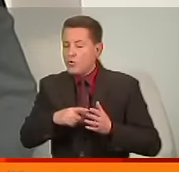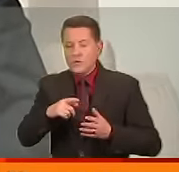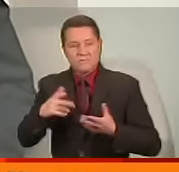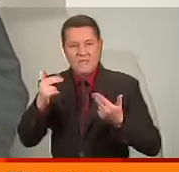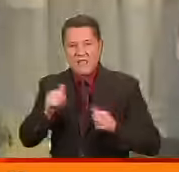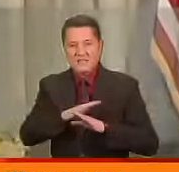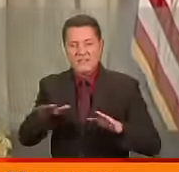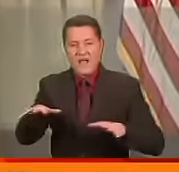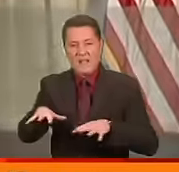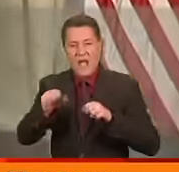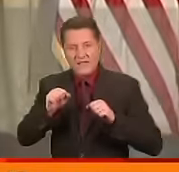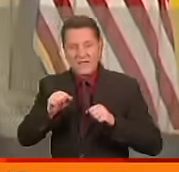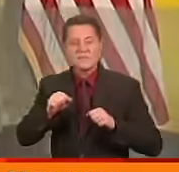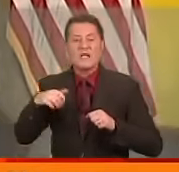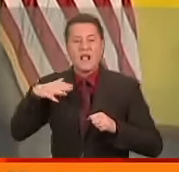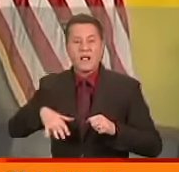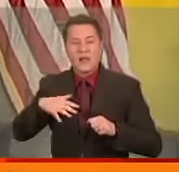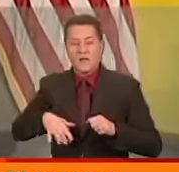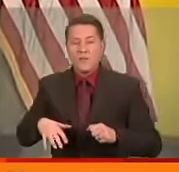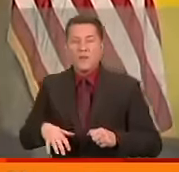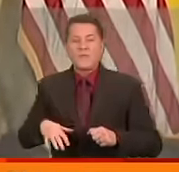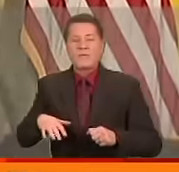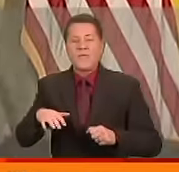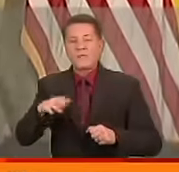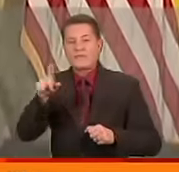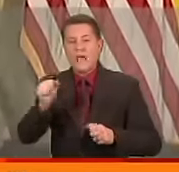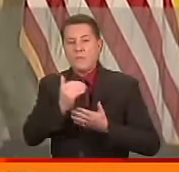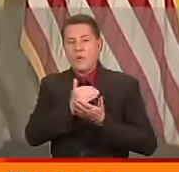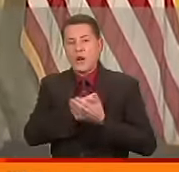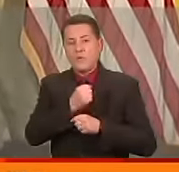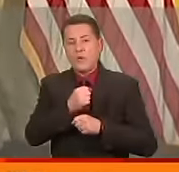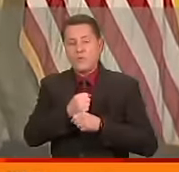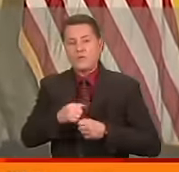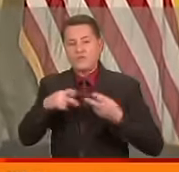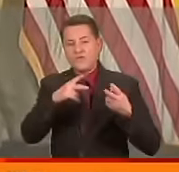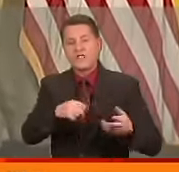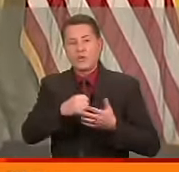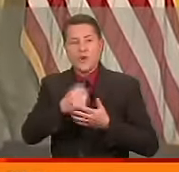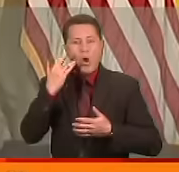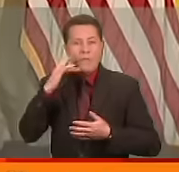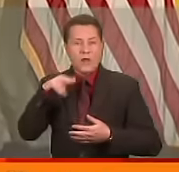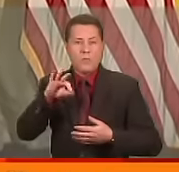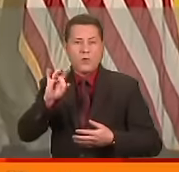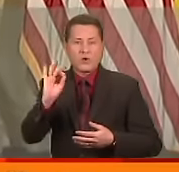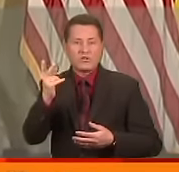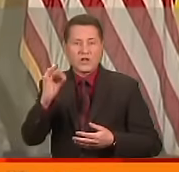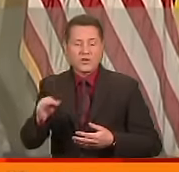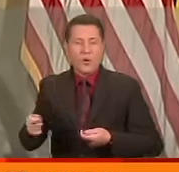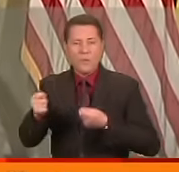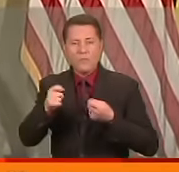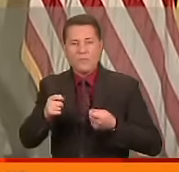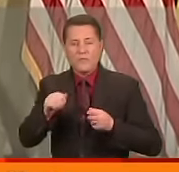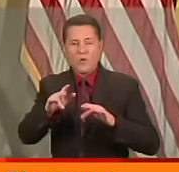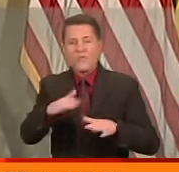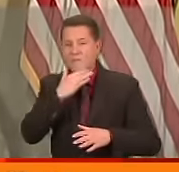анексії Криму, попри відновлення діалогу з Москвою. За програмою робочого візиту до Америки Петро Порошенко провів ще чимало